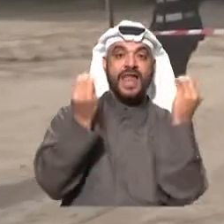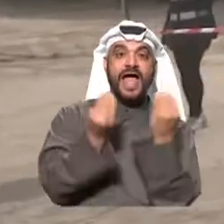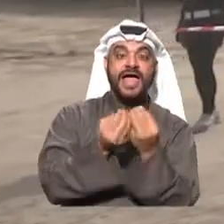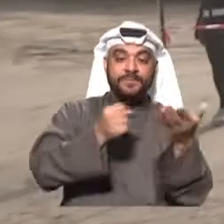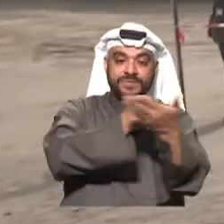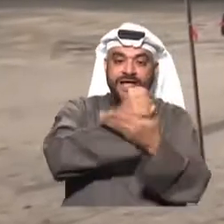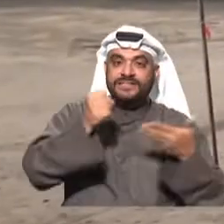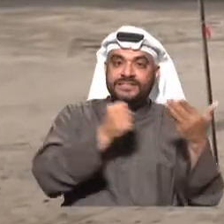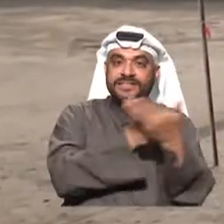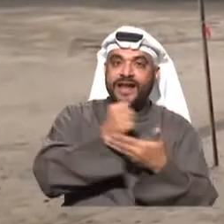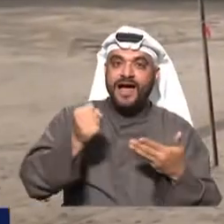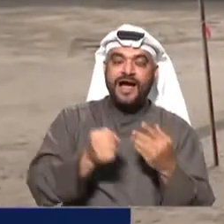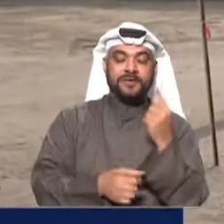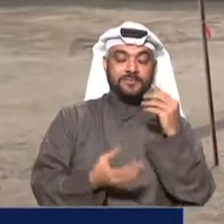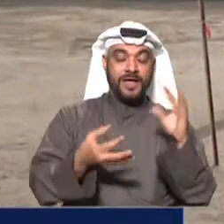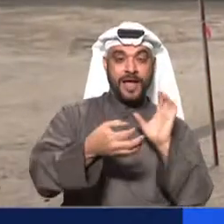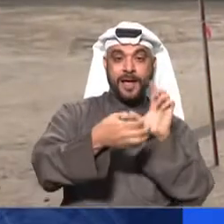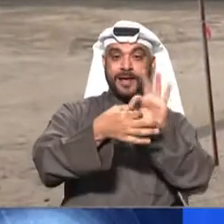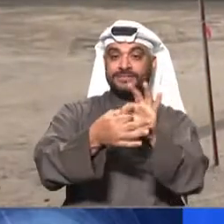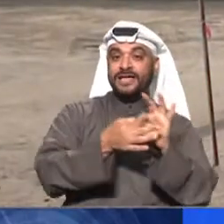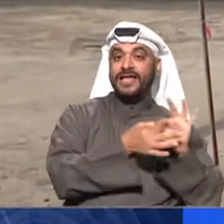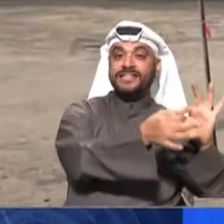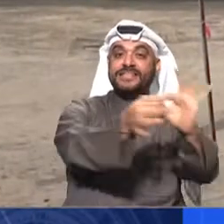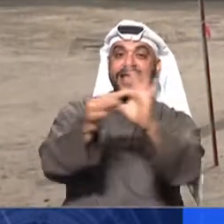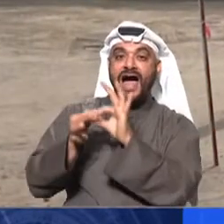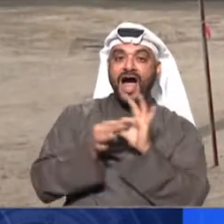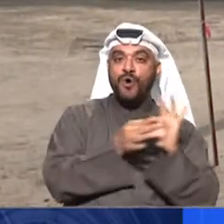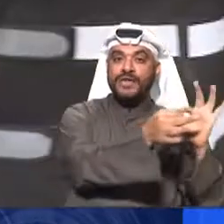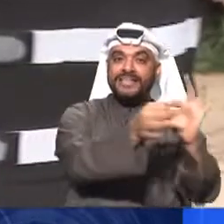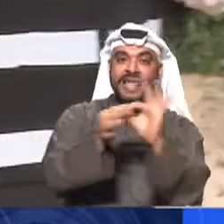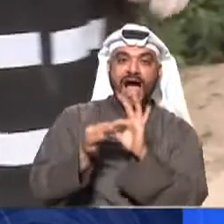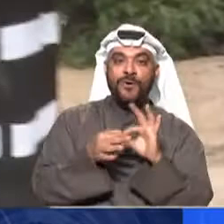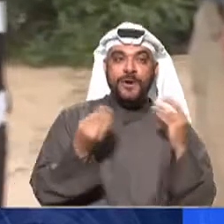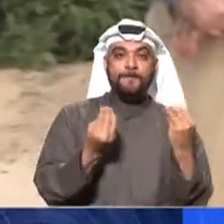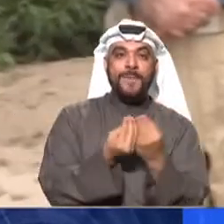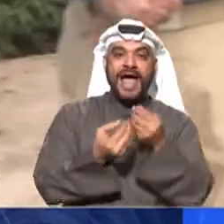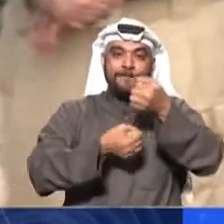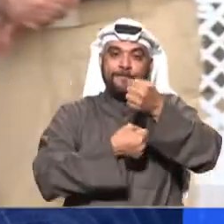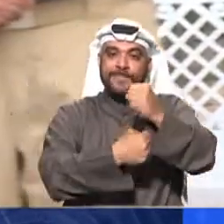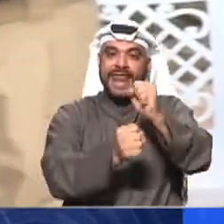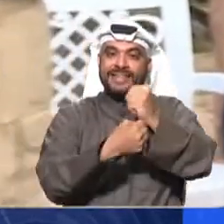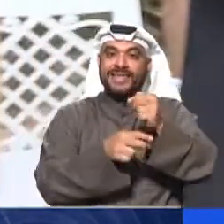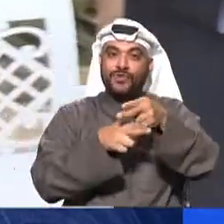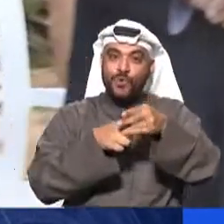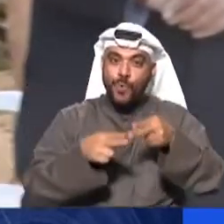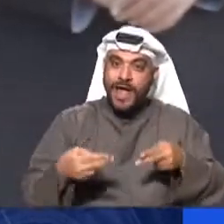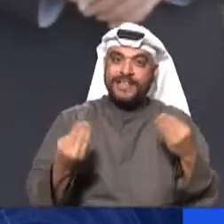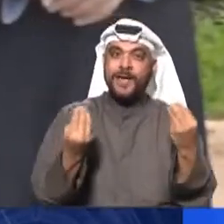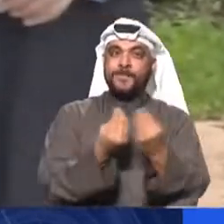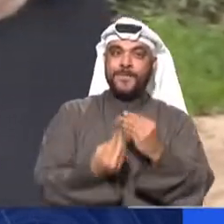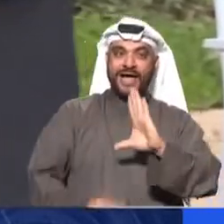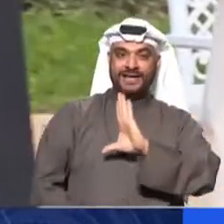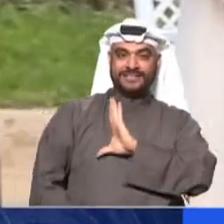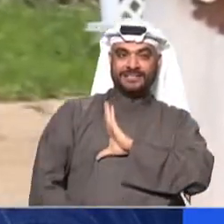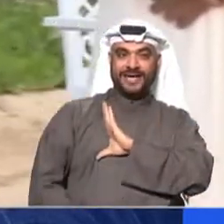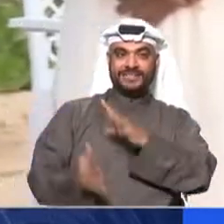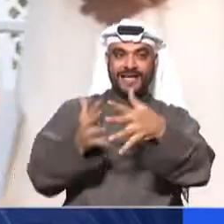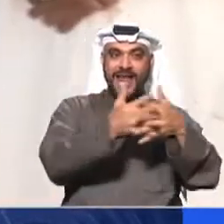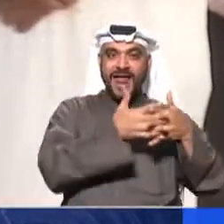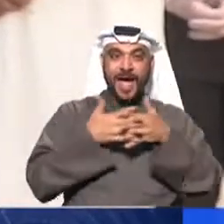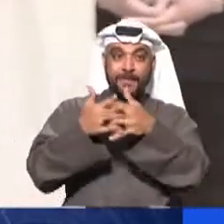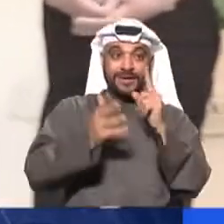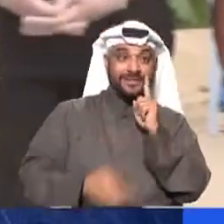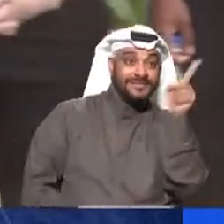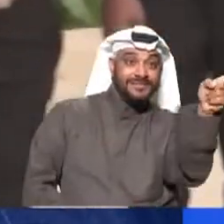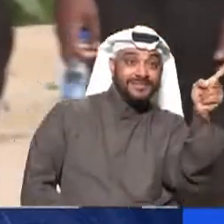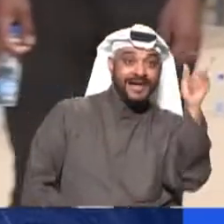السمكية بالتعاون مع بلدية الكويت وفريق كويتي بالقمة والجيش الأمريكي المرحلة الثالثة